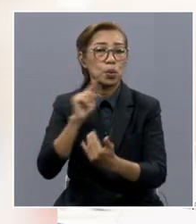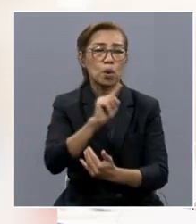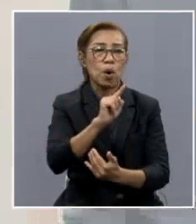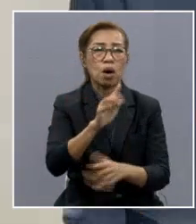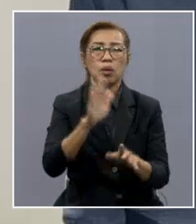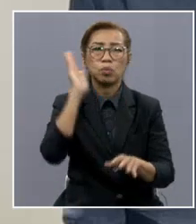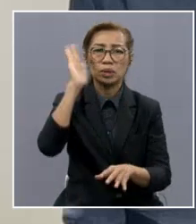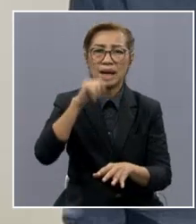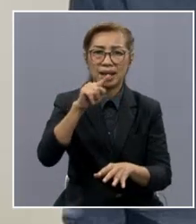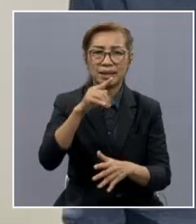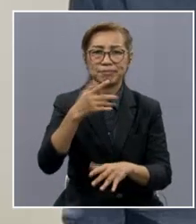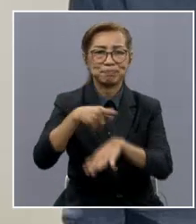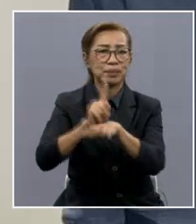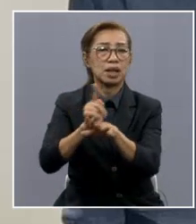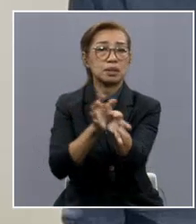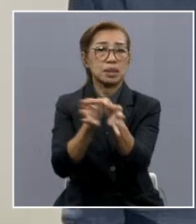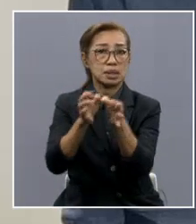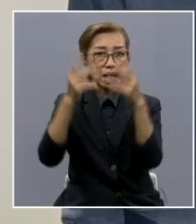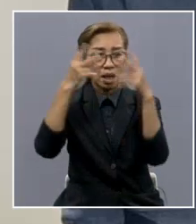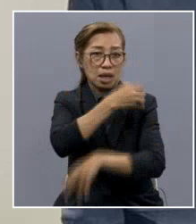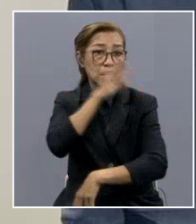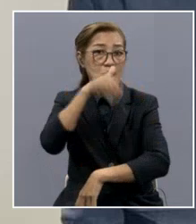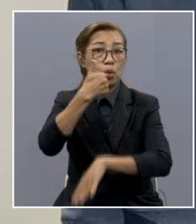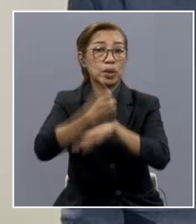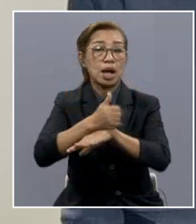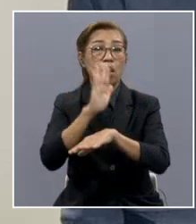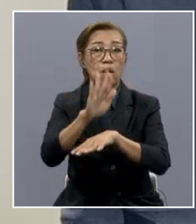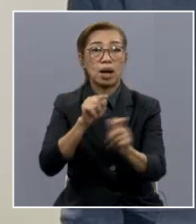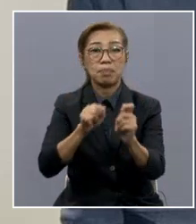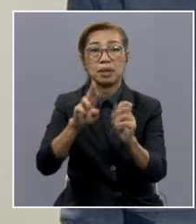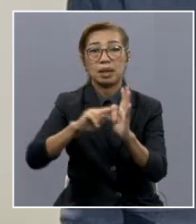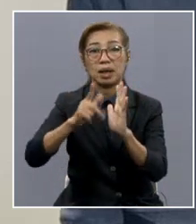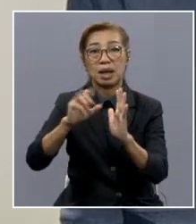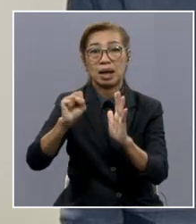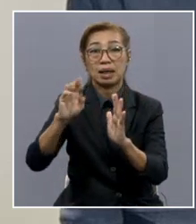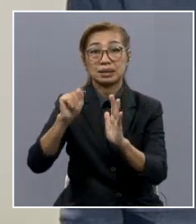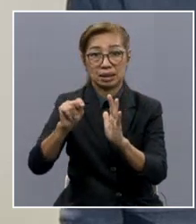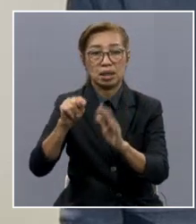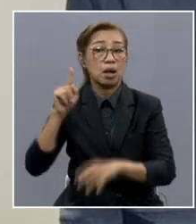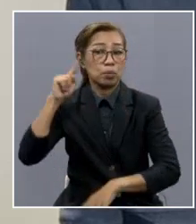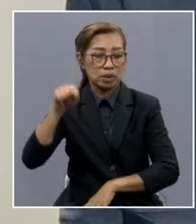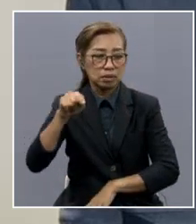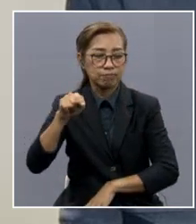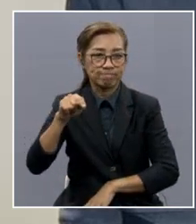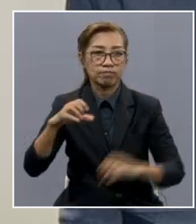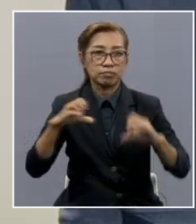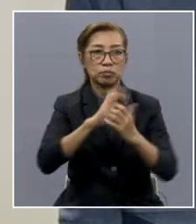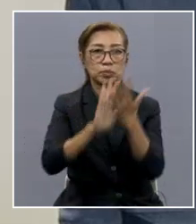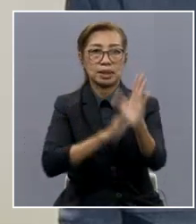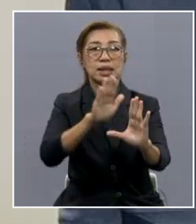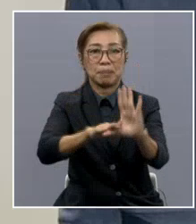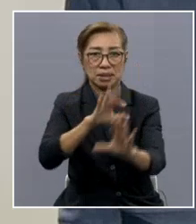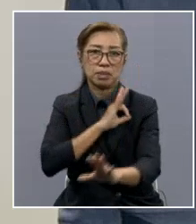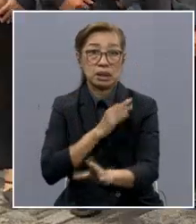พัฒนาชัยประธานที่ปรึกษานายกเทศมนตรีนครรังสิตตัดสินใจไปสมัครเป็นสมาชิกพรรคภูมิใจไทยทั้